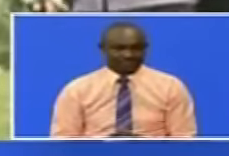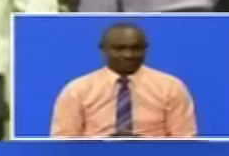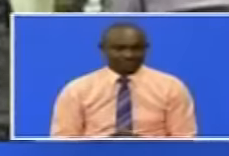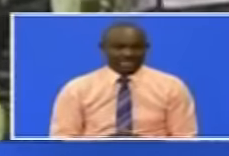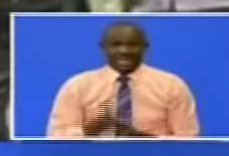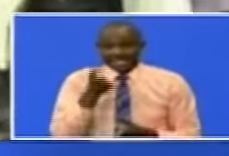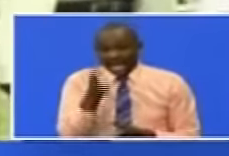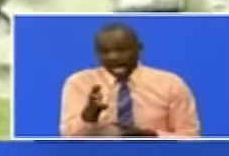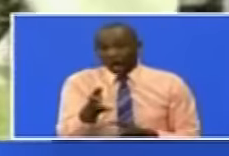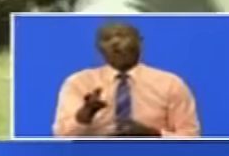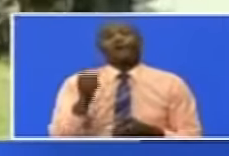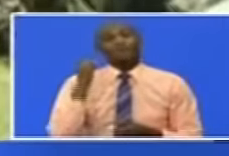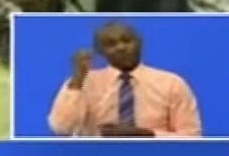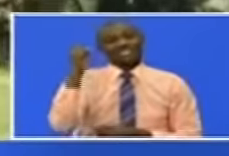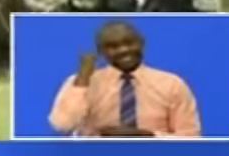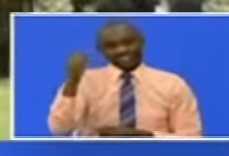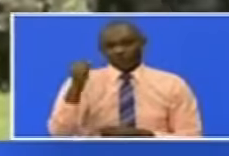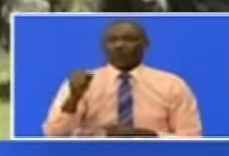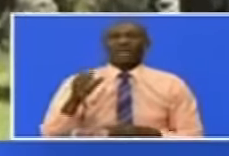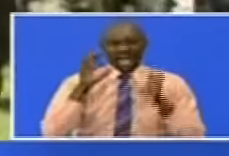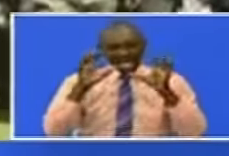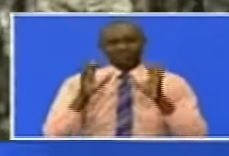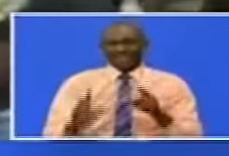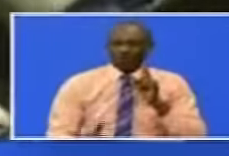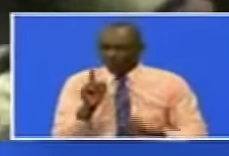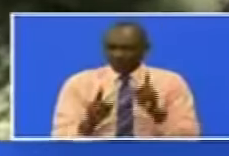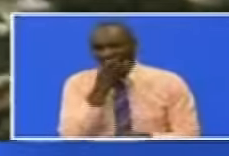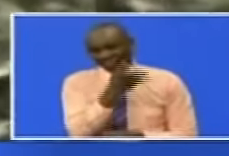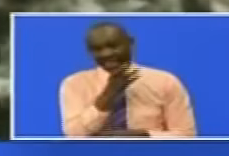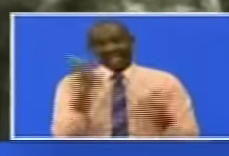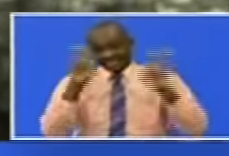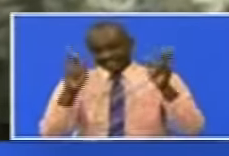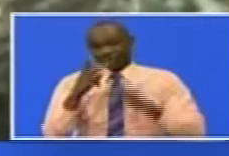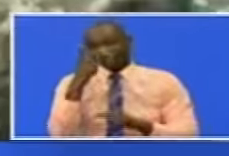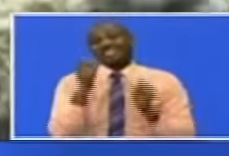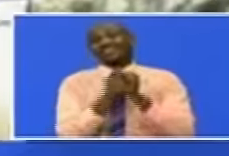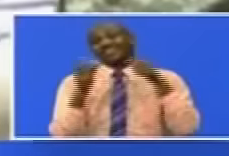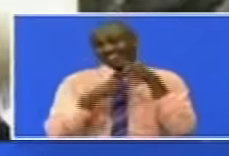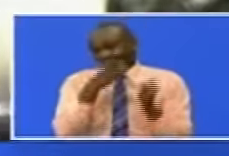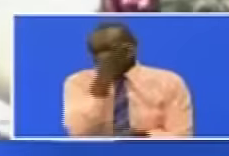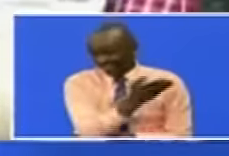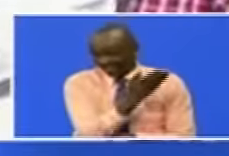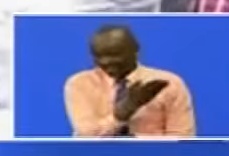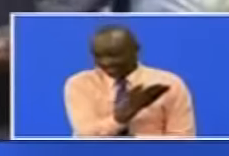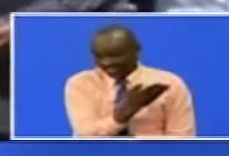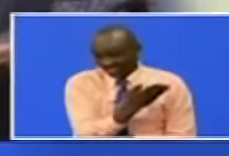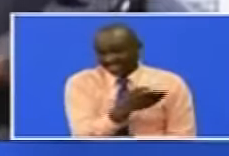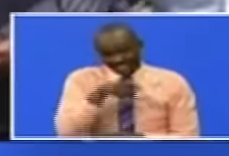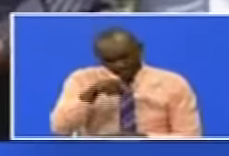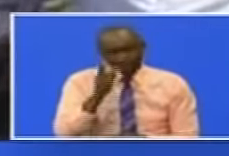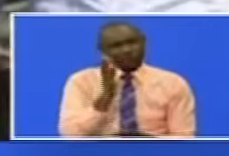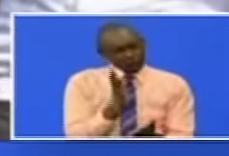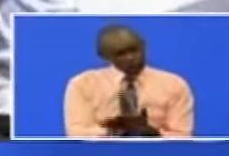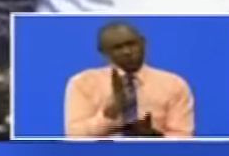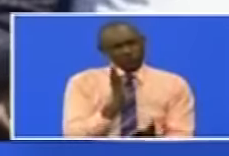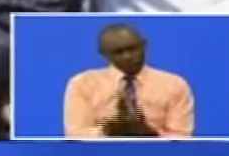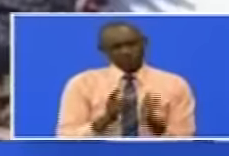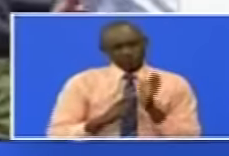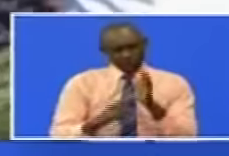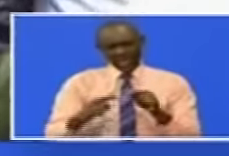Joto la kisiasa linalochaga kote nchini kwa matayarisho uchaguzi mkuu wa mwaka 2017 limekuwa ndio kiini